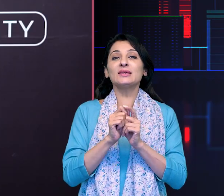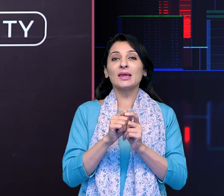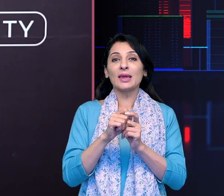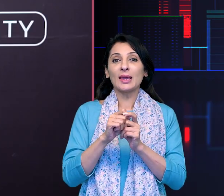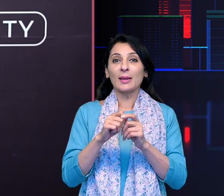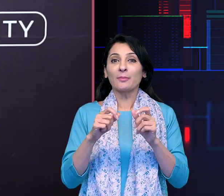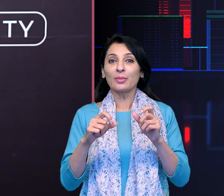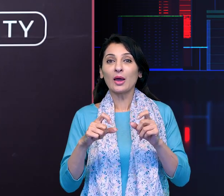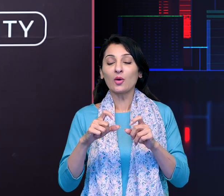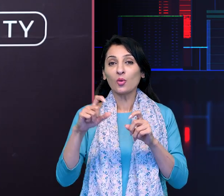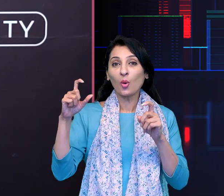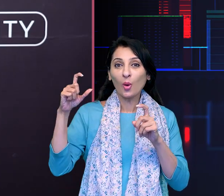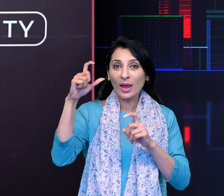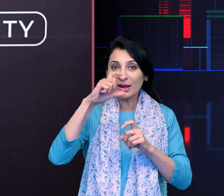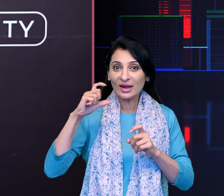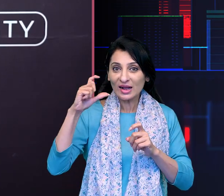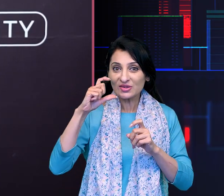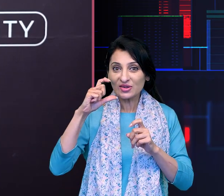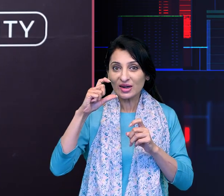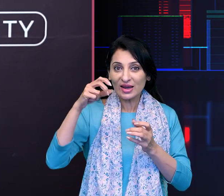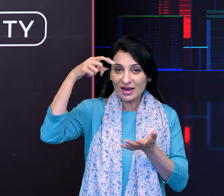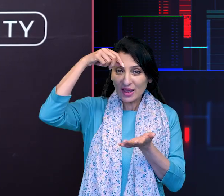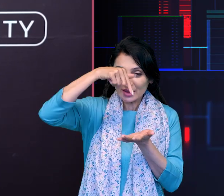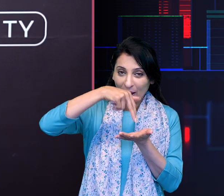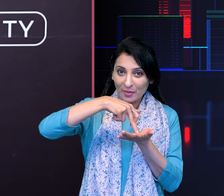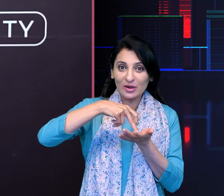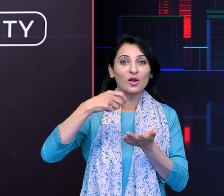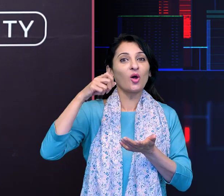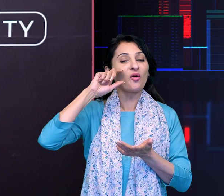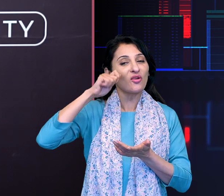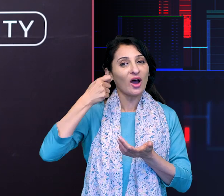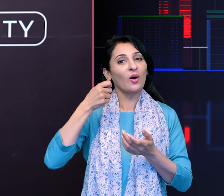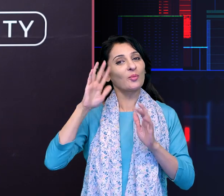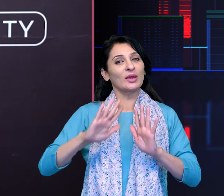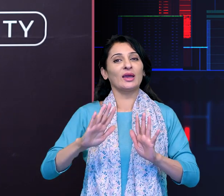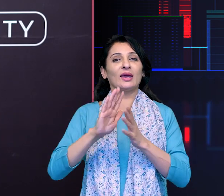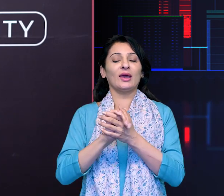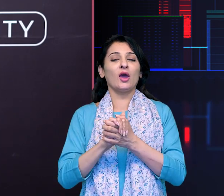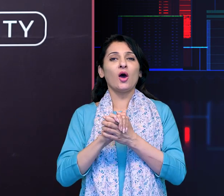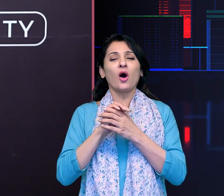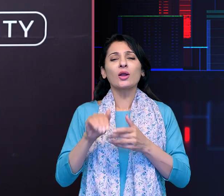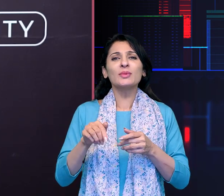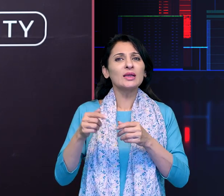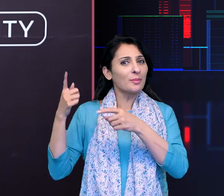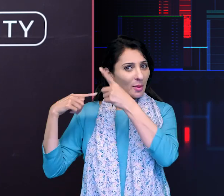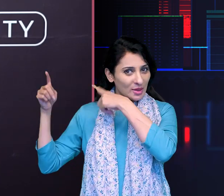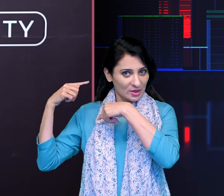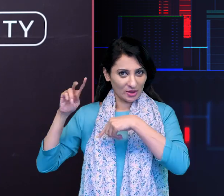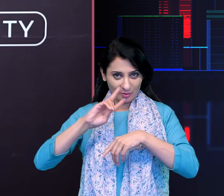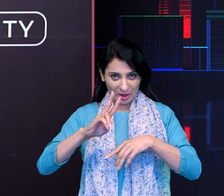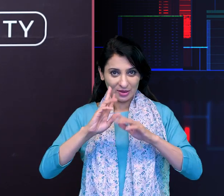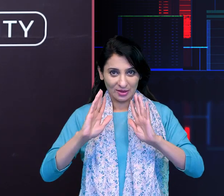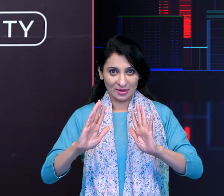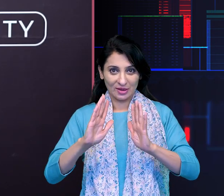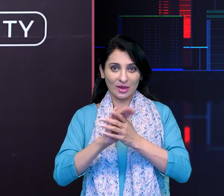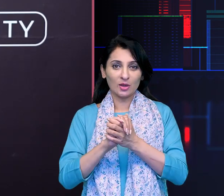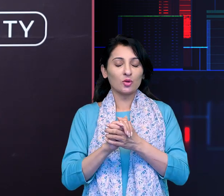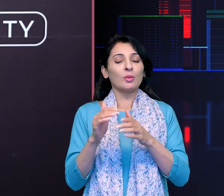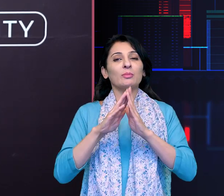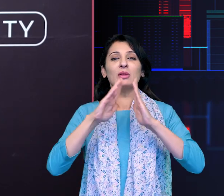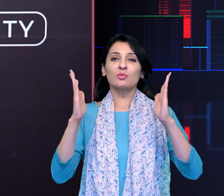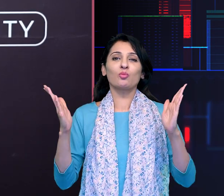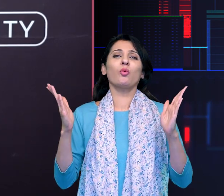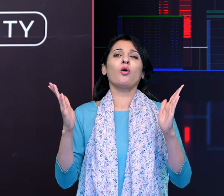रिच हिस्ट्री एंड डायवर्स कल्चर सो व्हेन सी आर एक्चुअली टॉकिंग अबाउट डी हिस्ट्री तो हमारे पास बहुत से मॉन्यूमेंट्स इन डी वर्ल्ड में जो